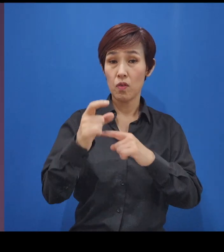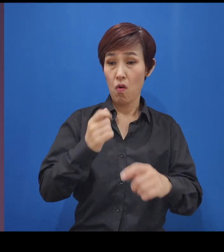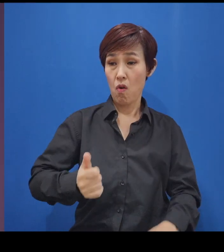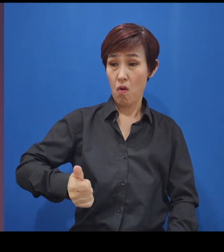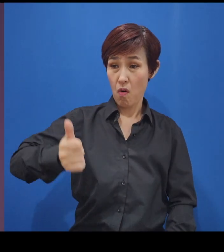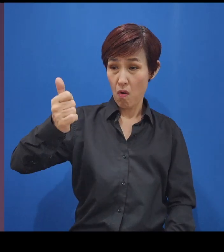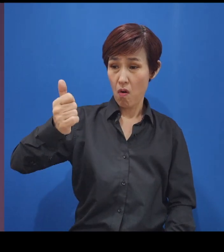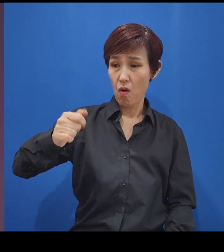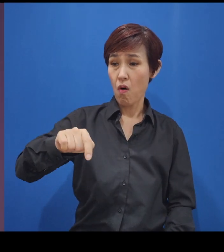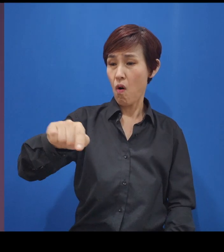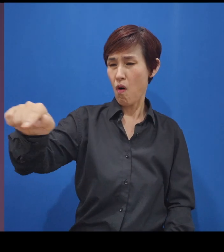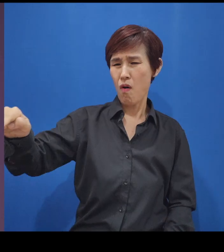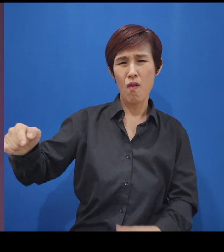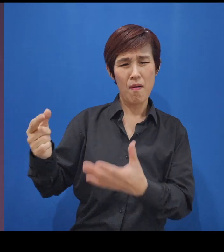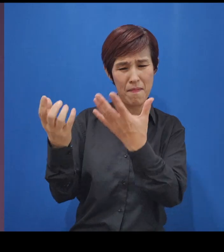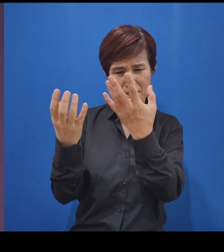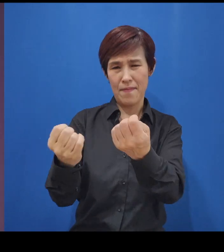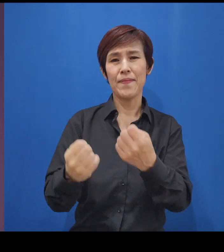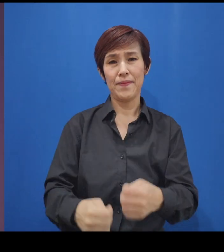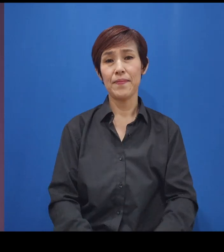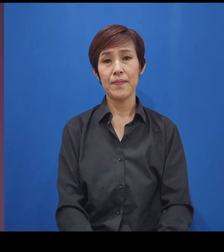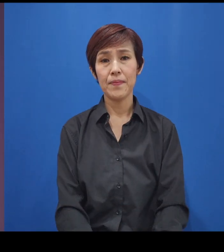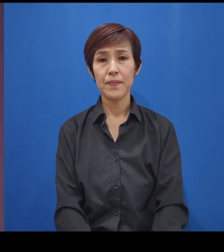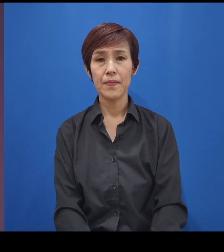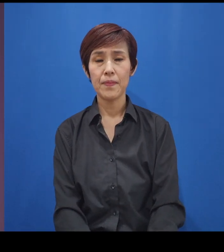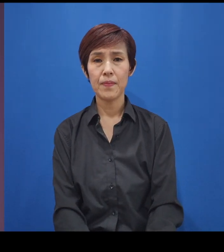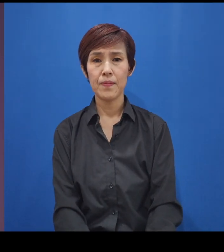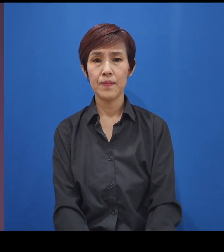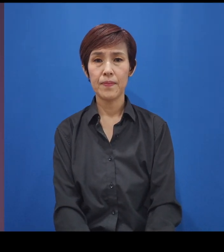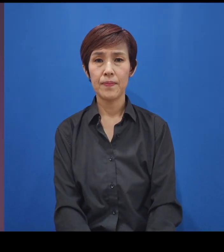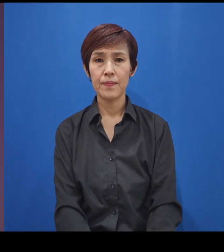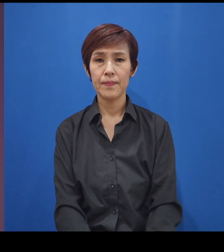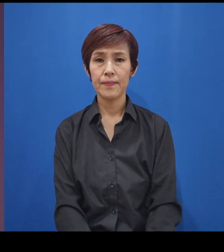나은 이웃들이 많이 있습니다.